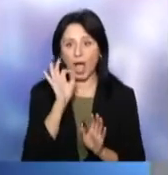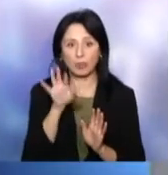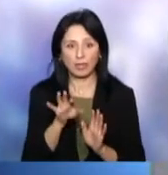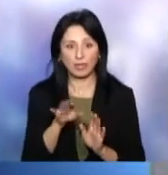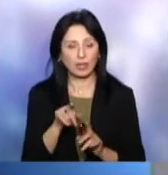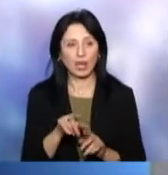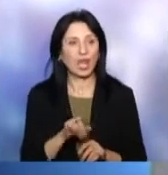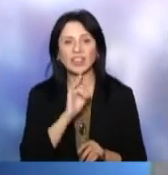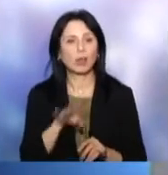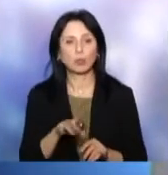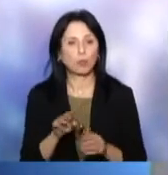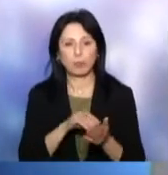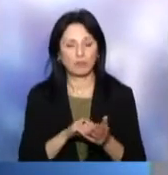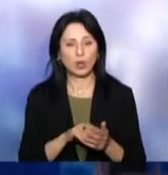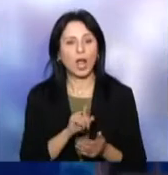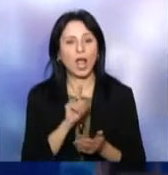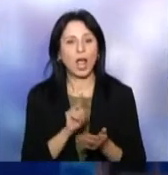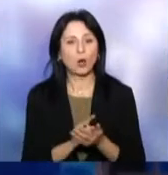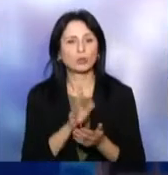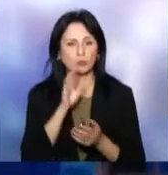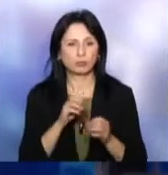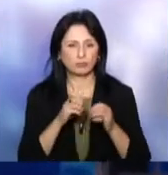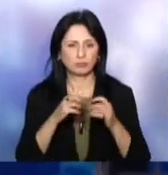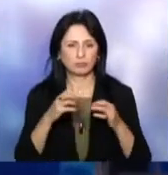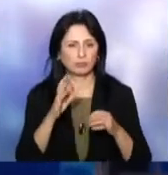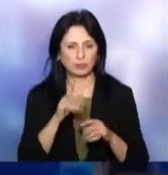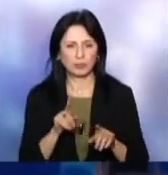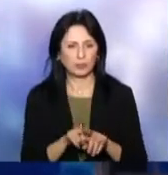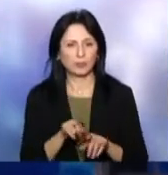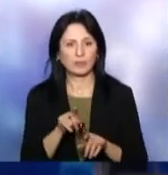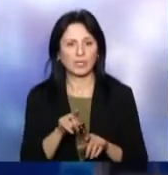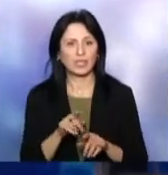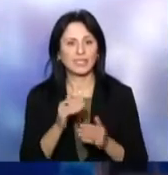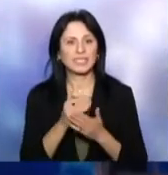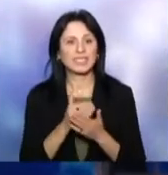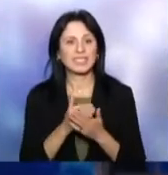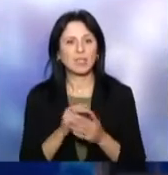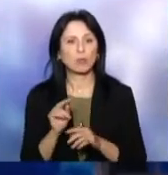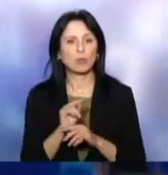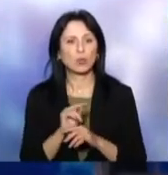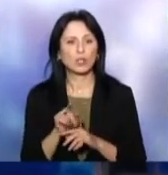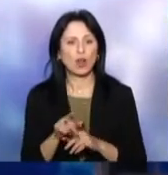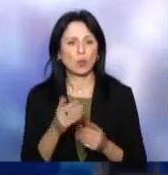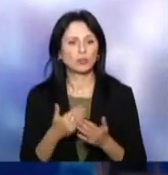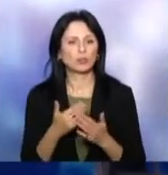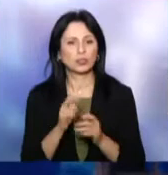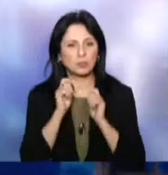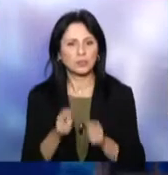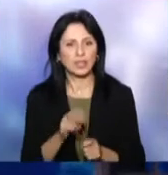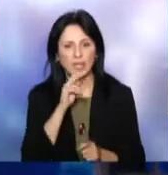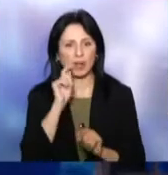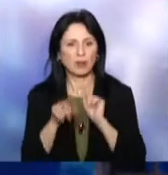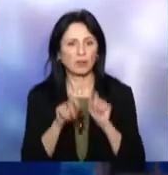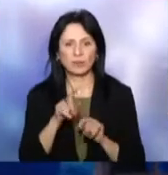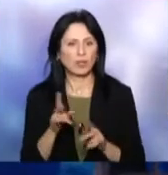რომ ეს აღარ გაჩნდება. ეს აუცილებლად გაჩნდება. შესაბამისად მისი სისტემური მკურნალობა, ანუ რამე